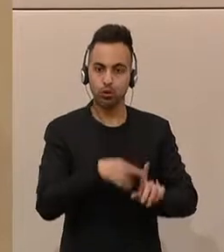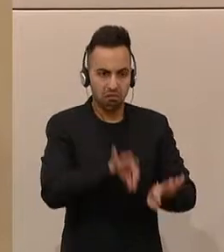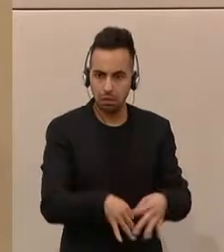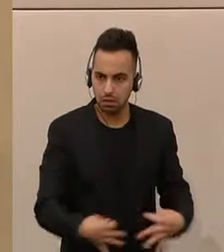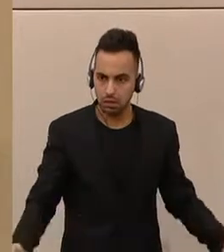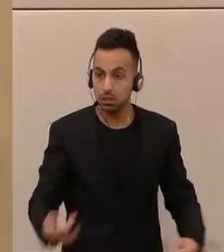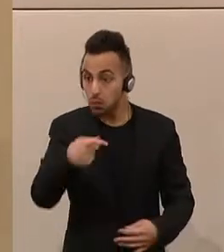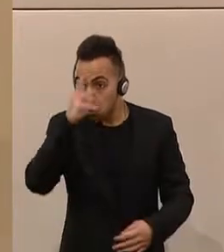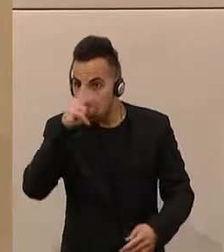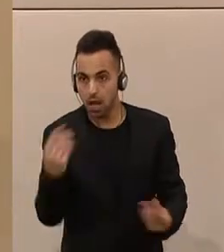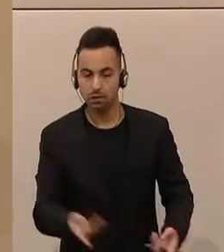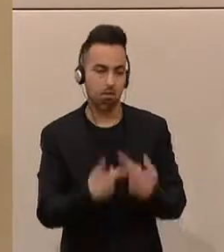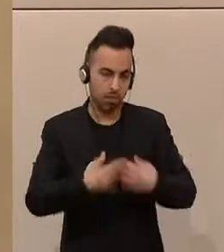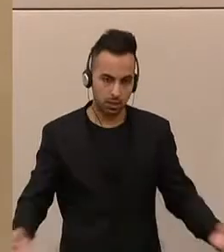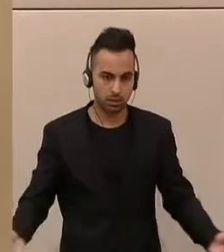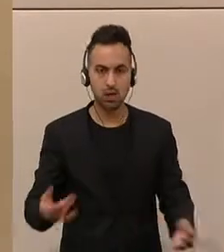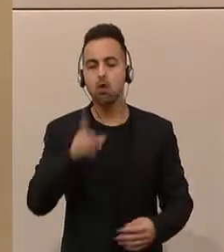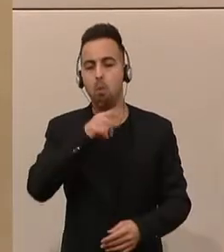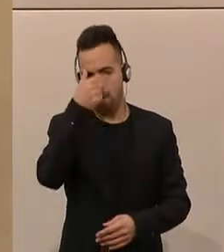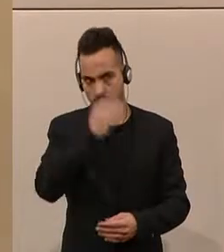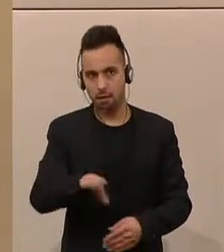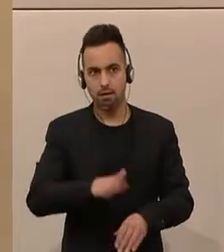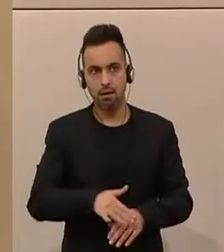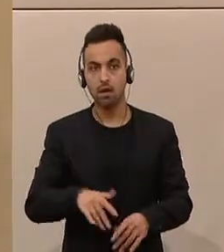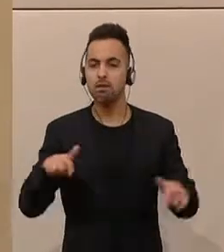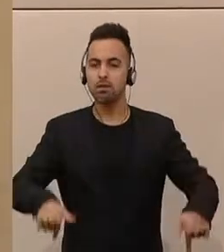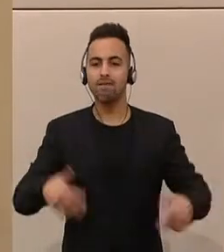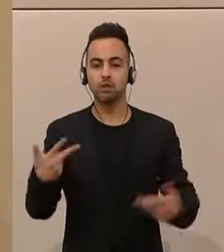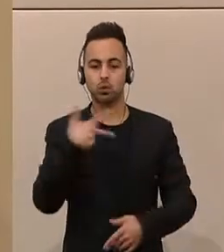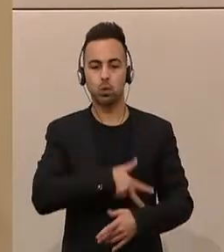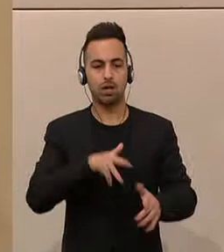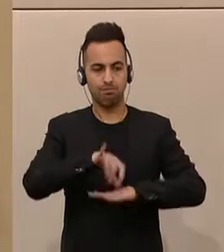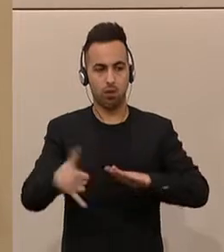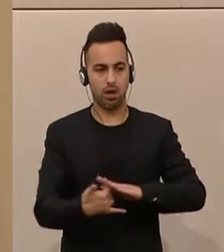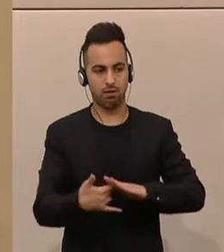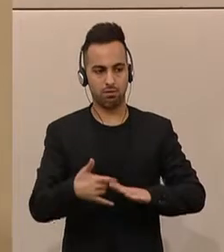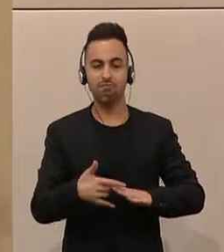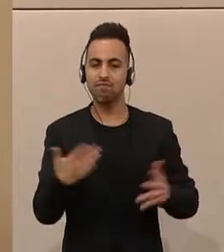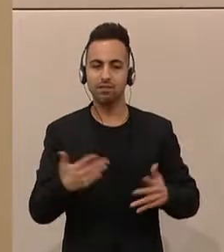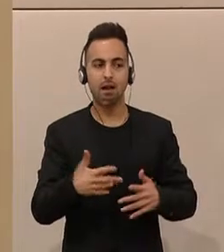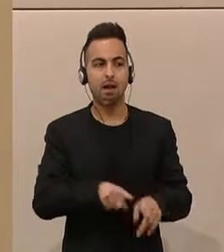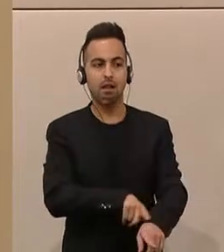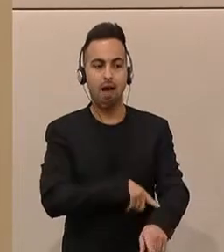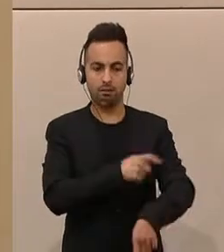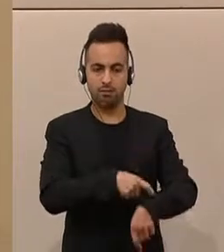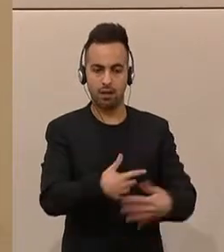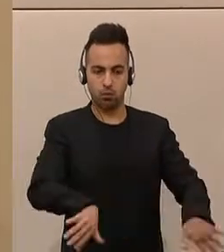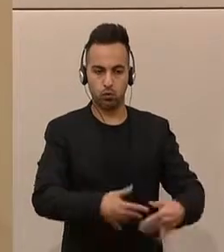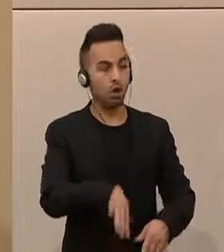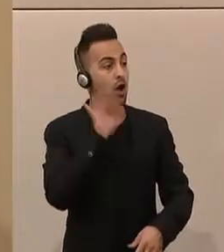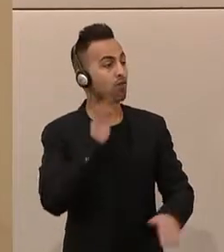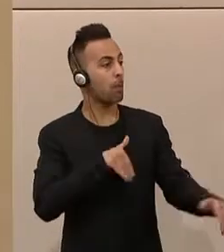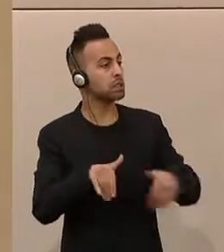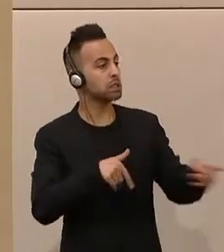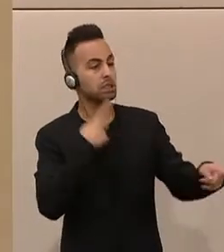mitgedacht? Nein, habt ihr nicht. Und zum Schluss nur vielleicht eines. Wir haben bei uns ein Sozialprojekt für Langzeitarbeitslose. Weil Sie immer sagen, Frau Ministerin, ich habe